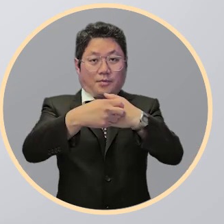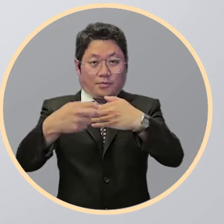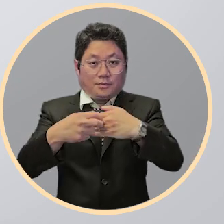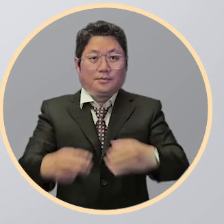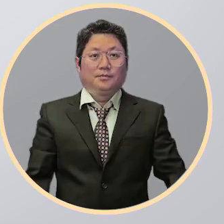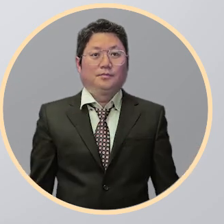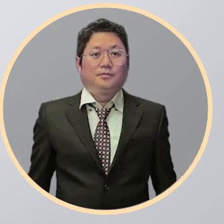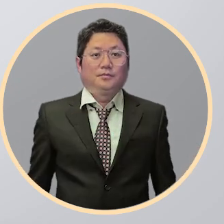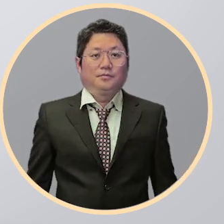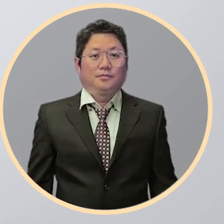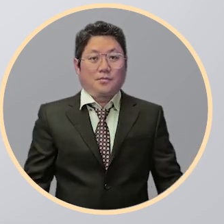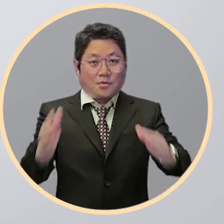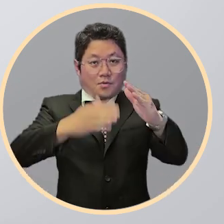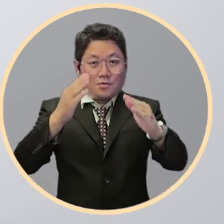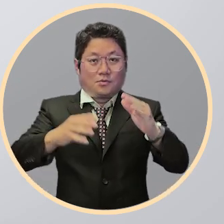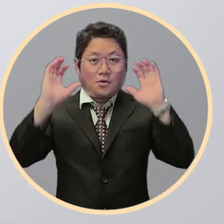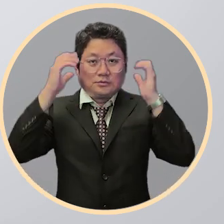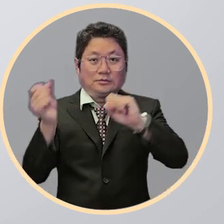권역재활병원,